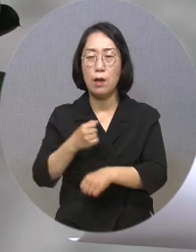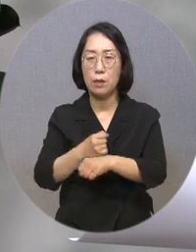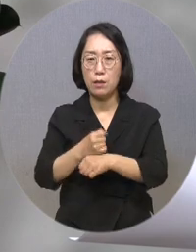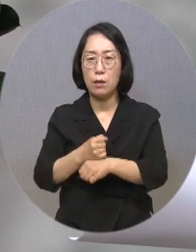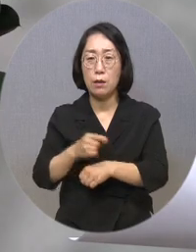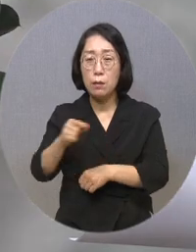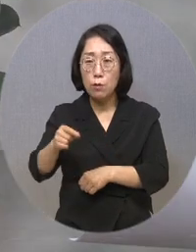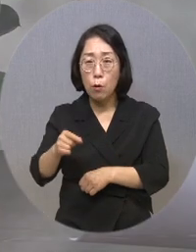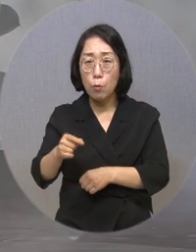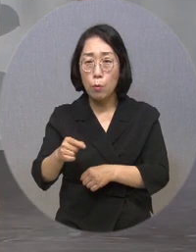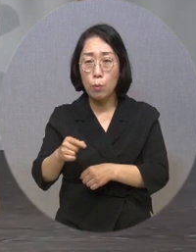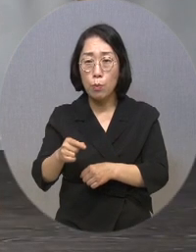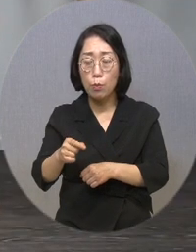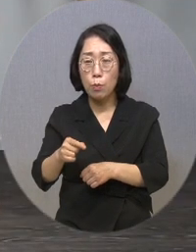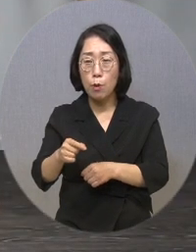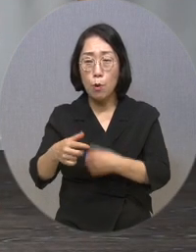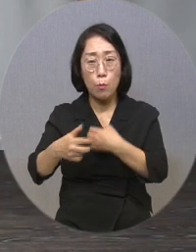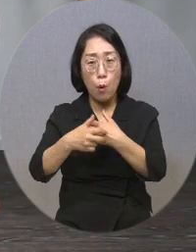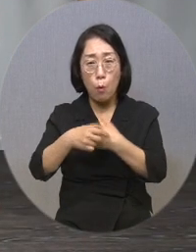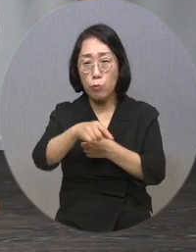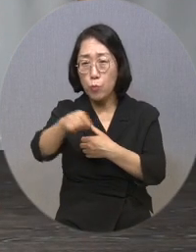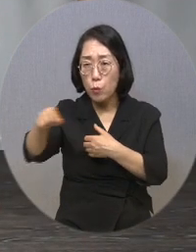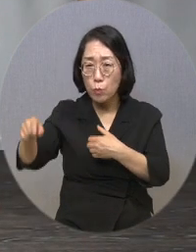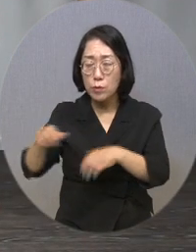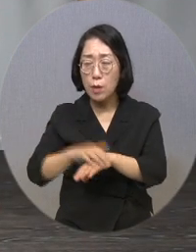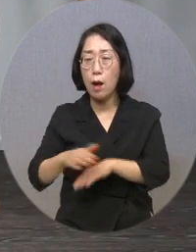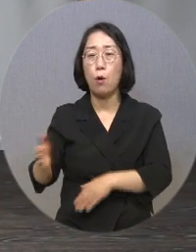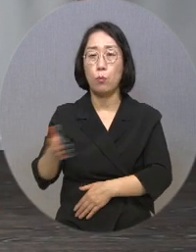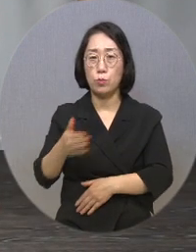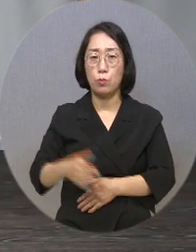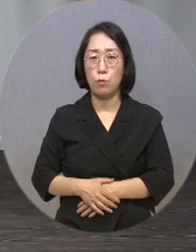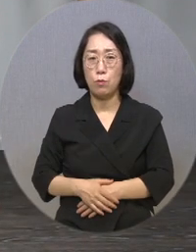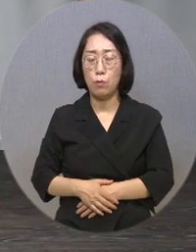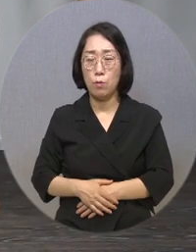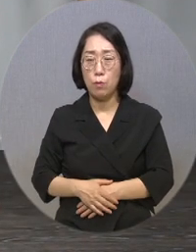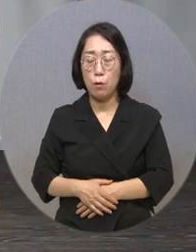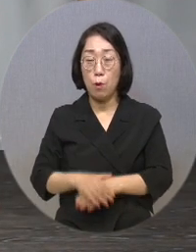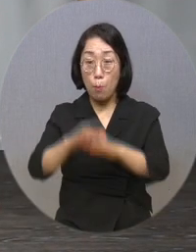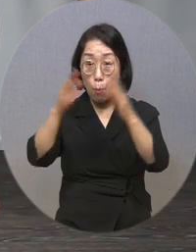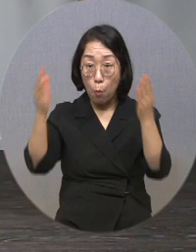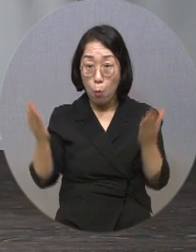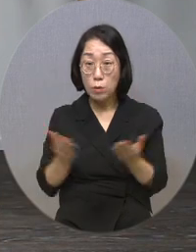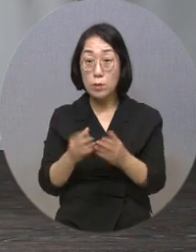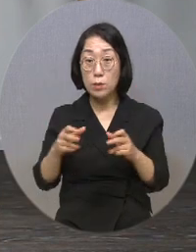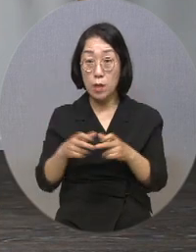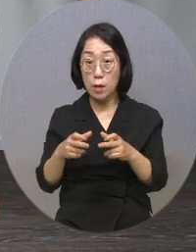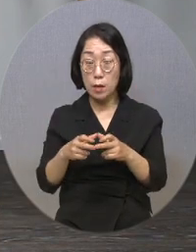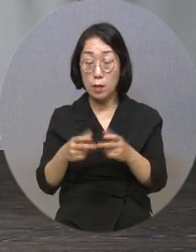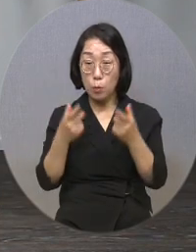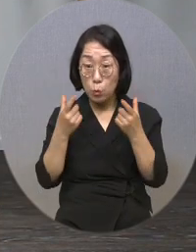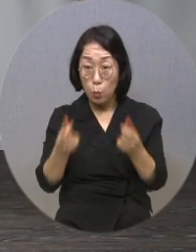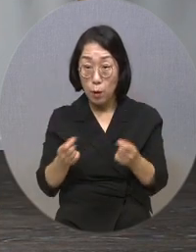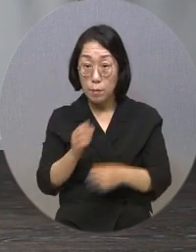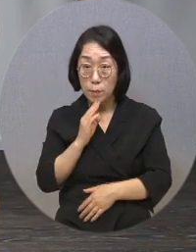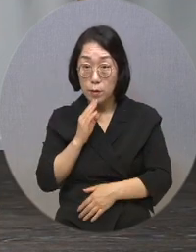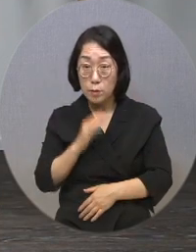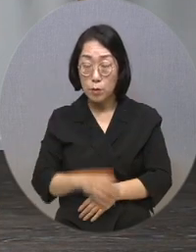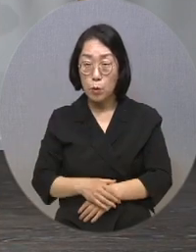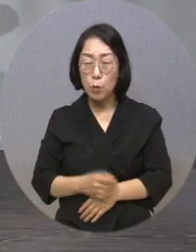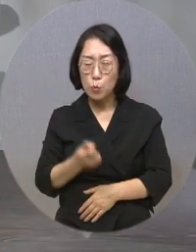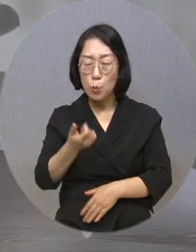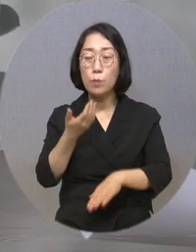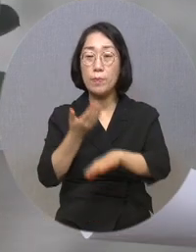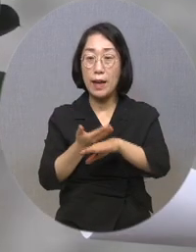그런 시설들이 없습니다. 모든 장애인들이 다 이제 전신 마취로 해야 되나요? 예예. 뭐 경우에 따라